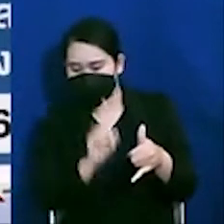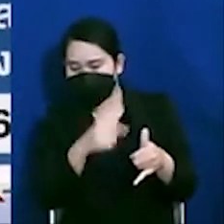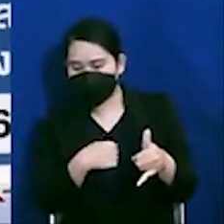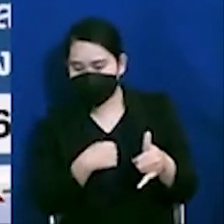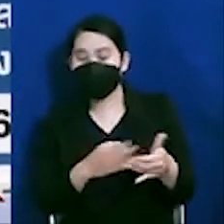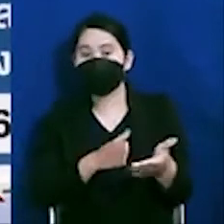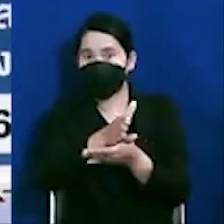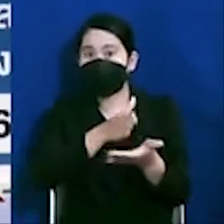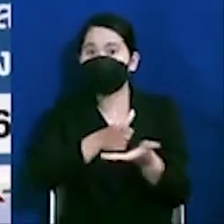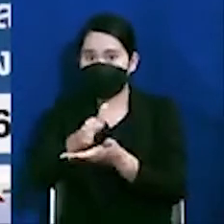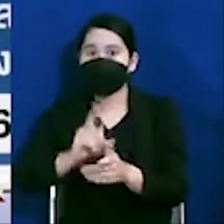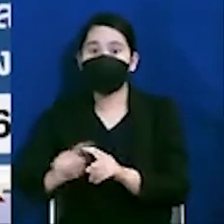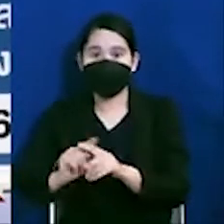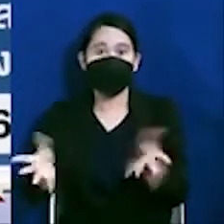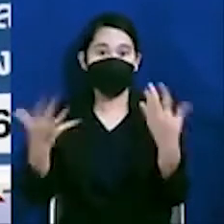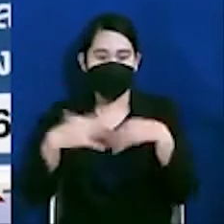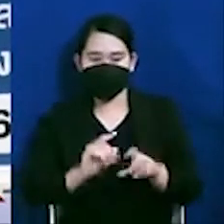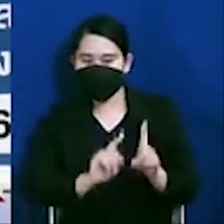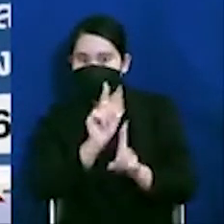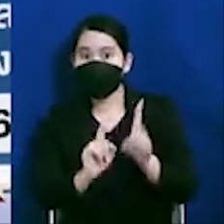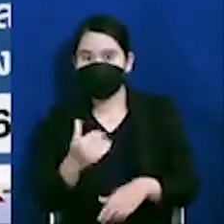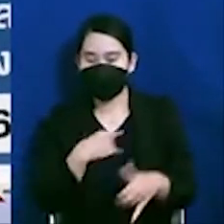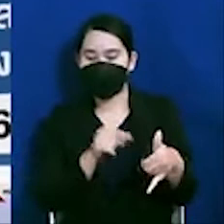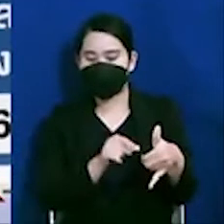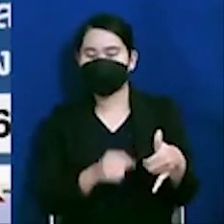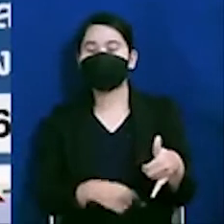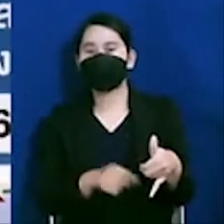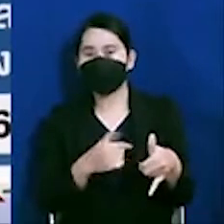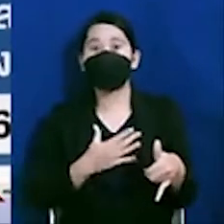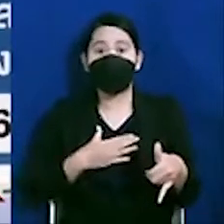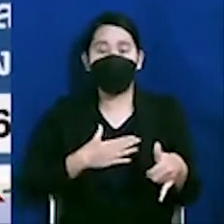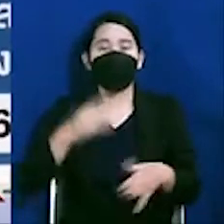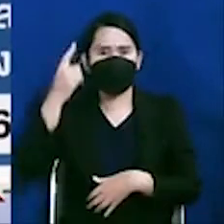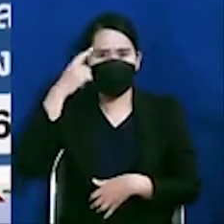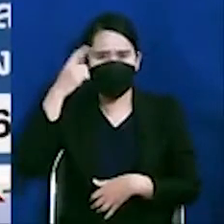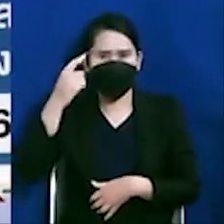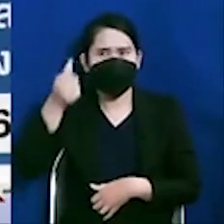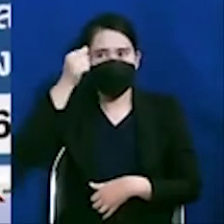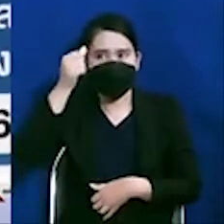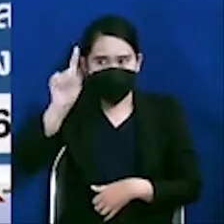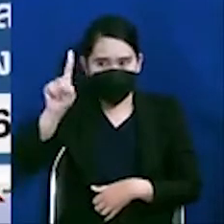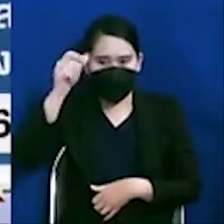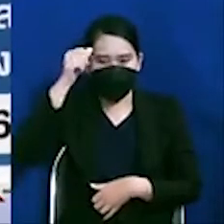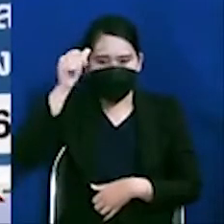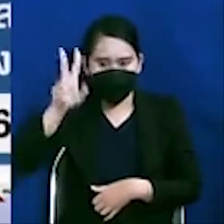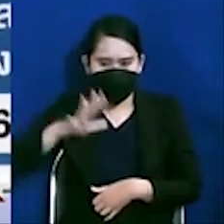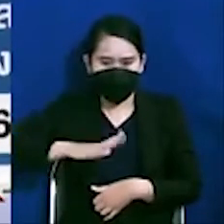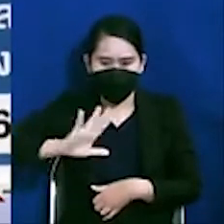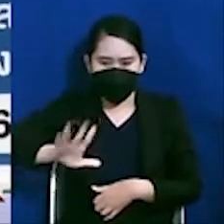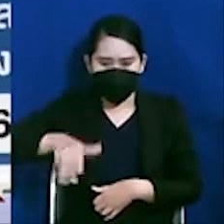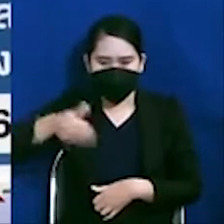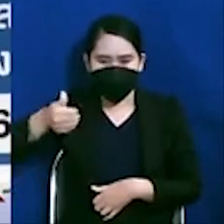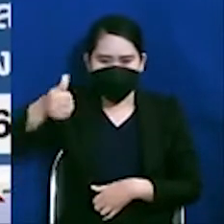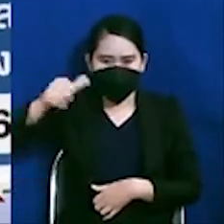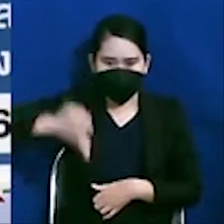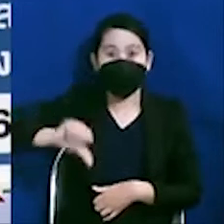ร่วมกันหลายฝ่ายนะครับหนึ่งคือตัวคนไข้เองเพราะคนไข้จะรู้ว่าวันสองวันนี้ฉันดีขึ้นหรือแย่ลงดูจากอาการ